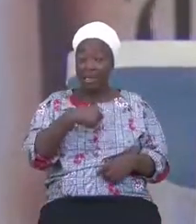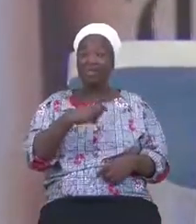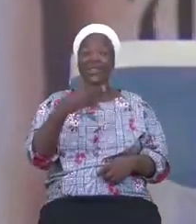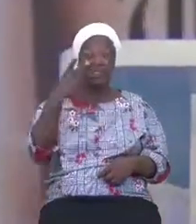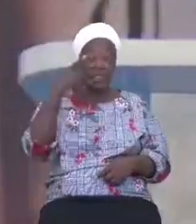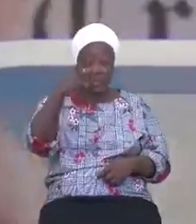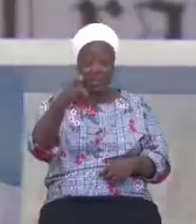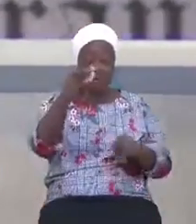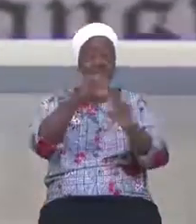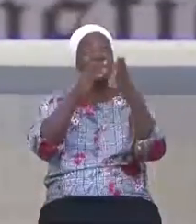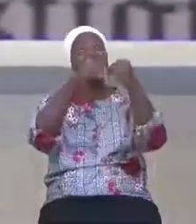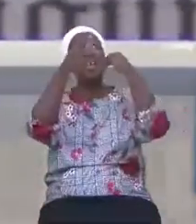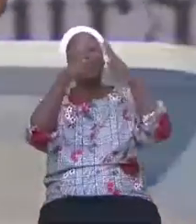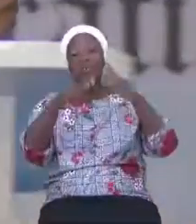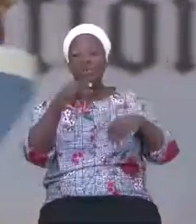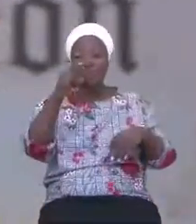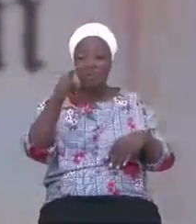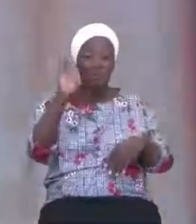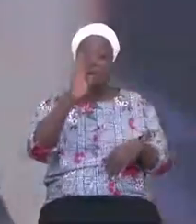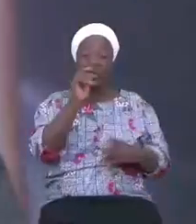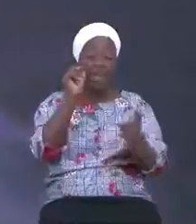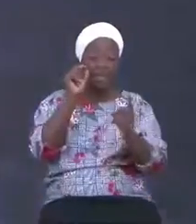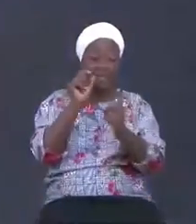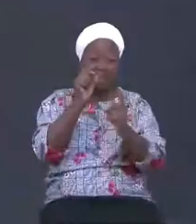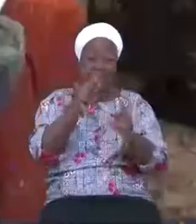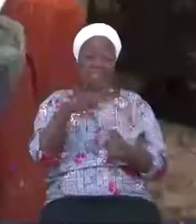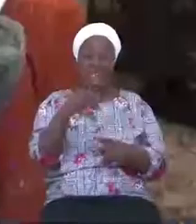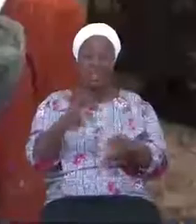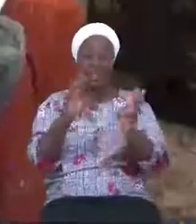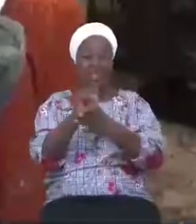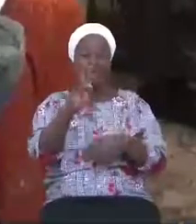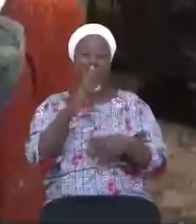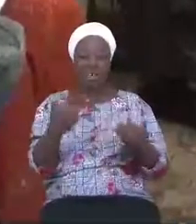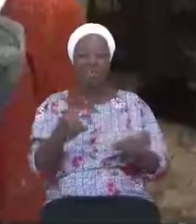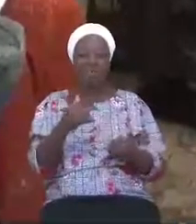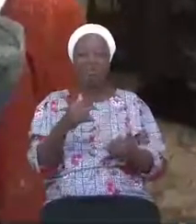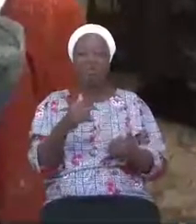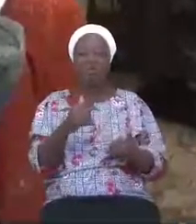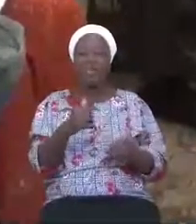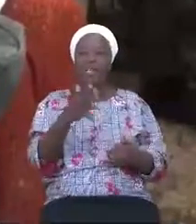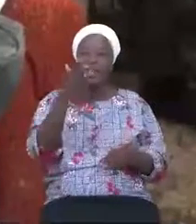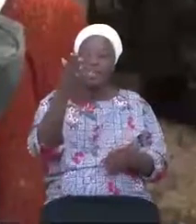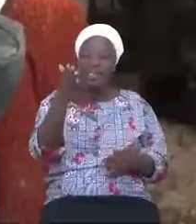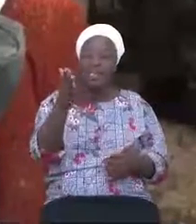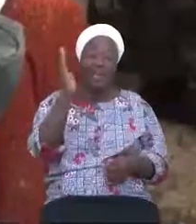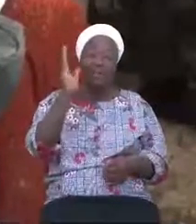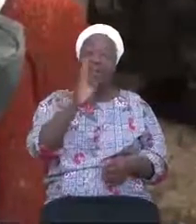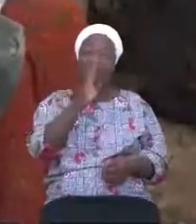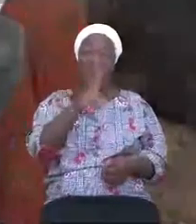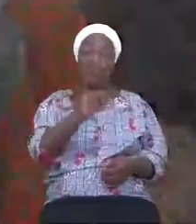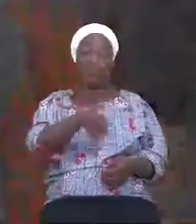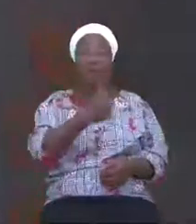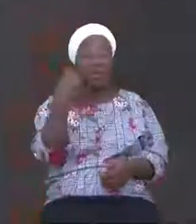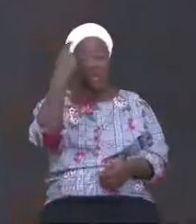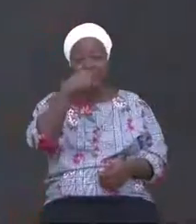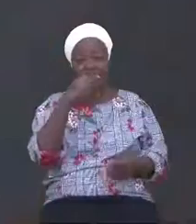ciel, tu seras exactement tel que tu es maintenant. Il n'y aura pas d'autre visage.